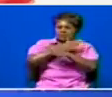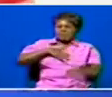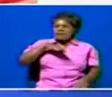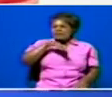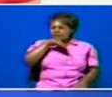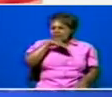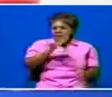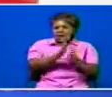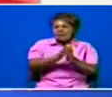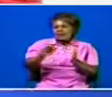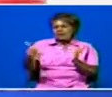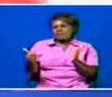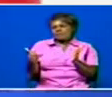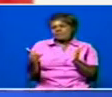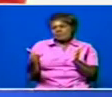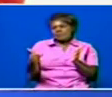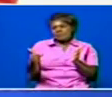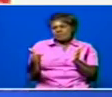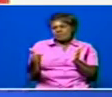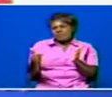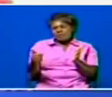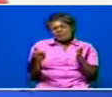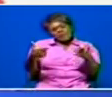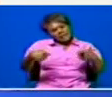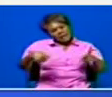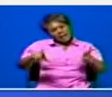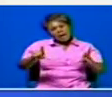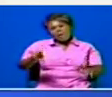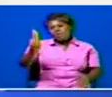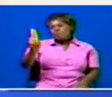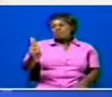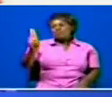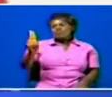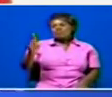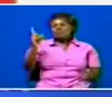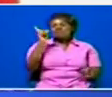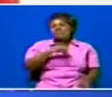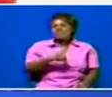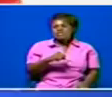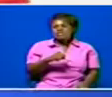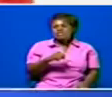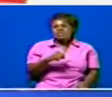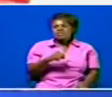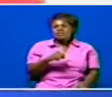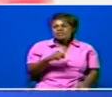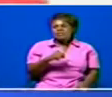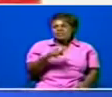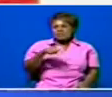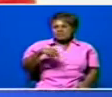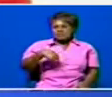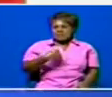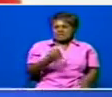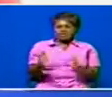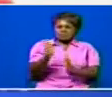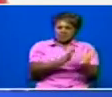wale wengine. Mungu bado anasema kwamba wacha uhuru amalize yake. Unajua hii mtu ana roho yake tofauti. Chepange, sasa sisi tunaweza